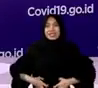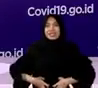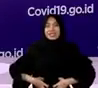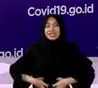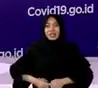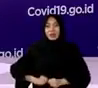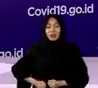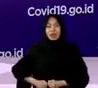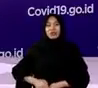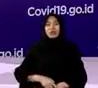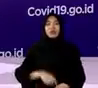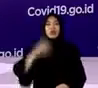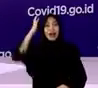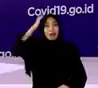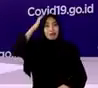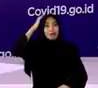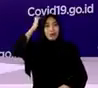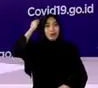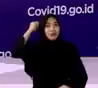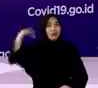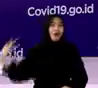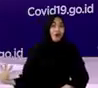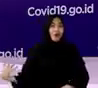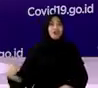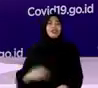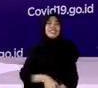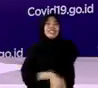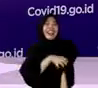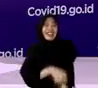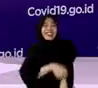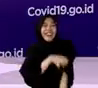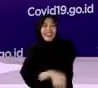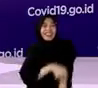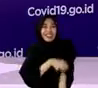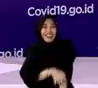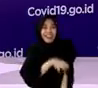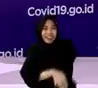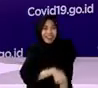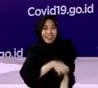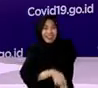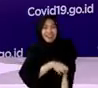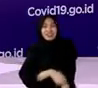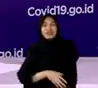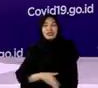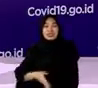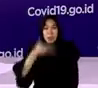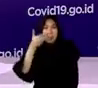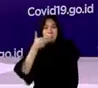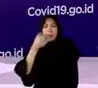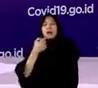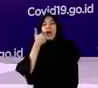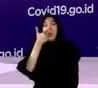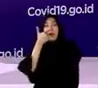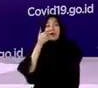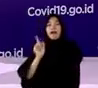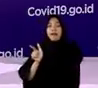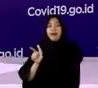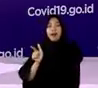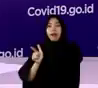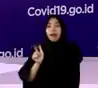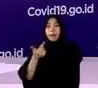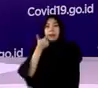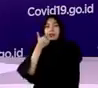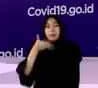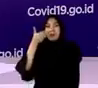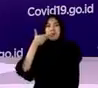adalah gatal-gatal dan rambut rontok, yang kelima adalah masalah pada indera penciuman dan perasa. Saya harapkan